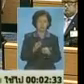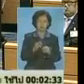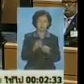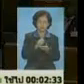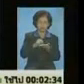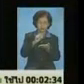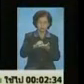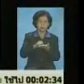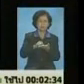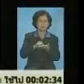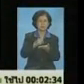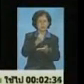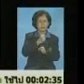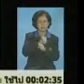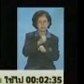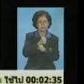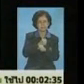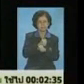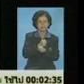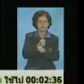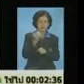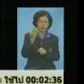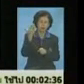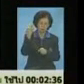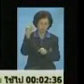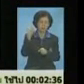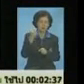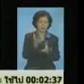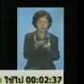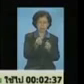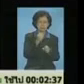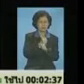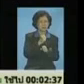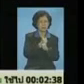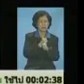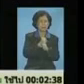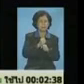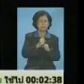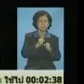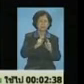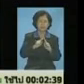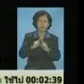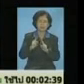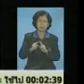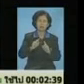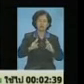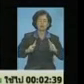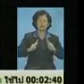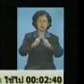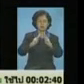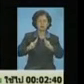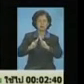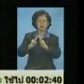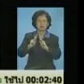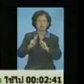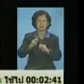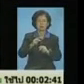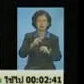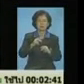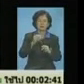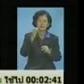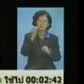ยเคยรับเหมาก่อสร้างครับของกระทรวงการพัฒนาสังคมและความมั่นคงของมนุษย์เนี่ยก็คือบ้านเอื้ออา